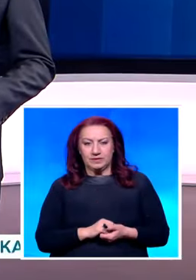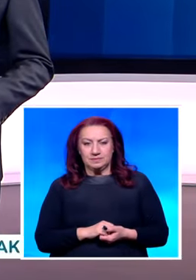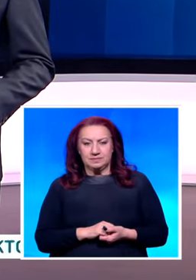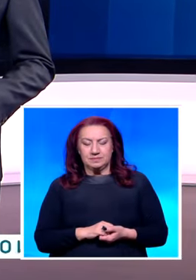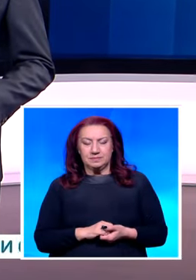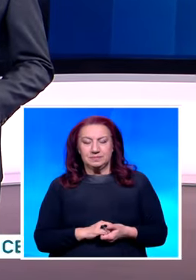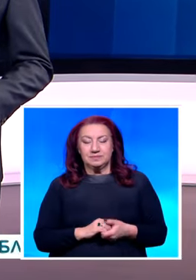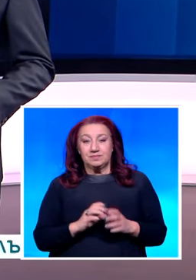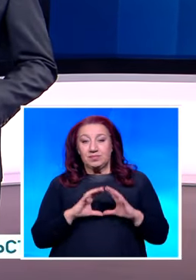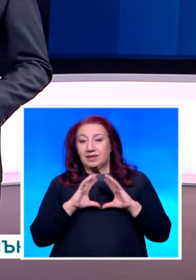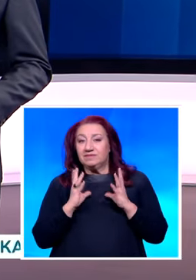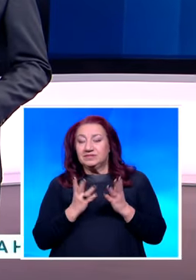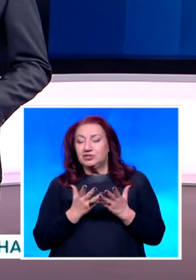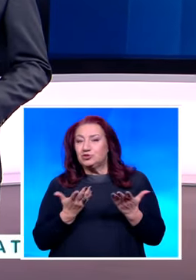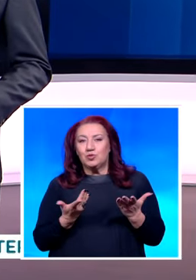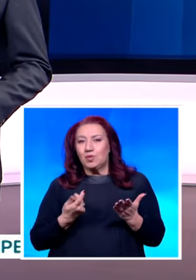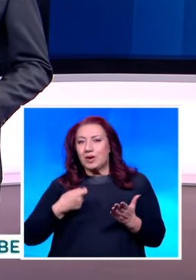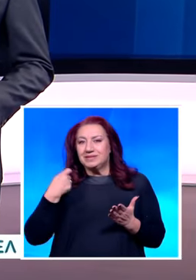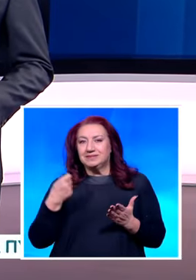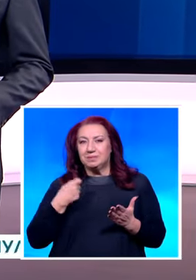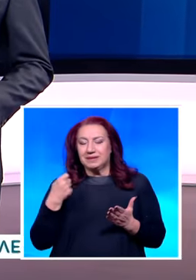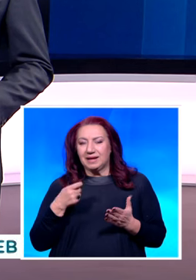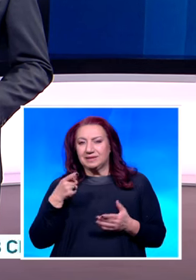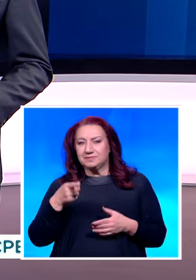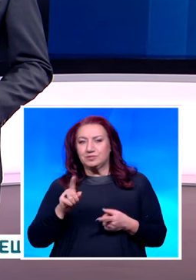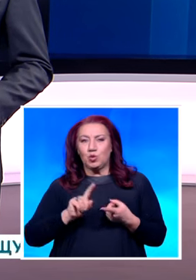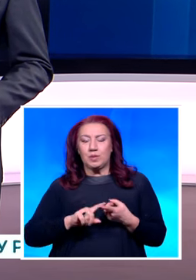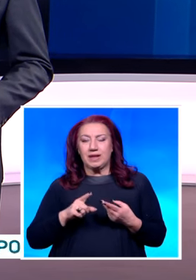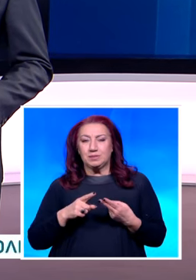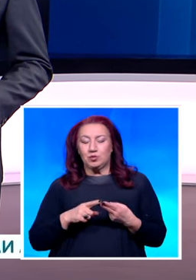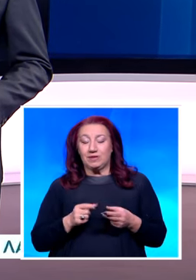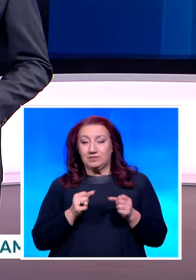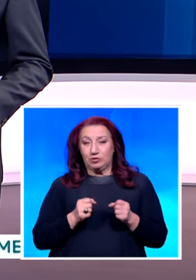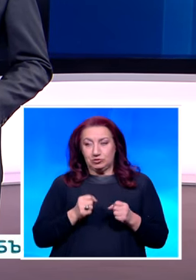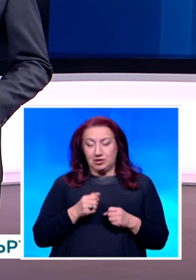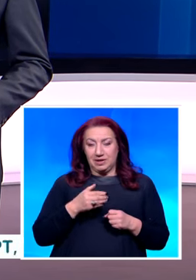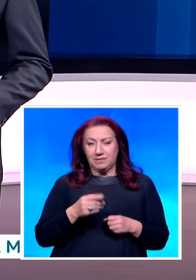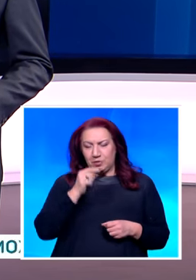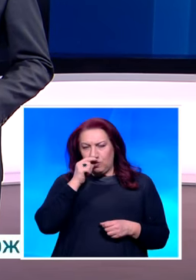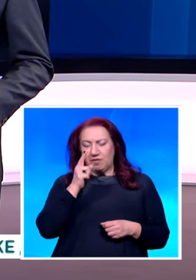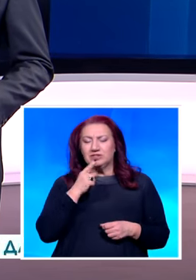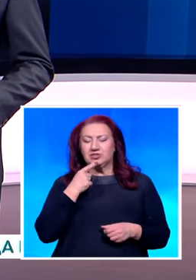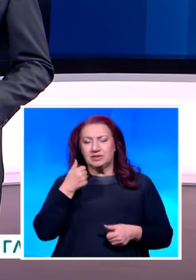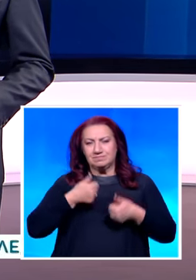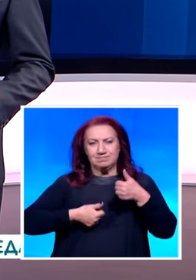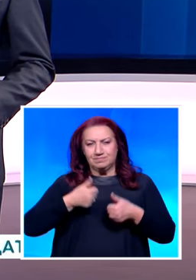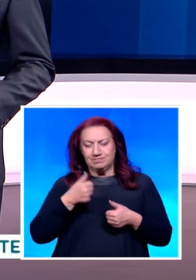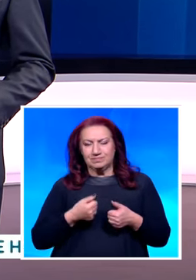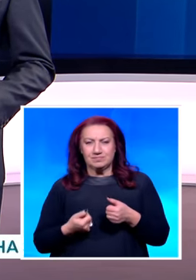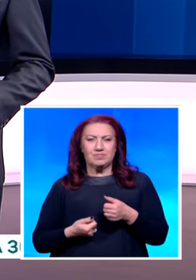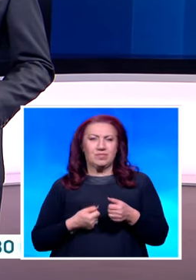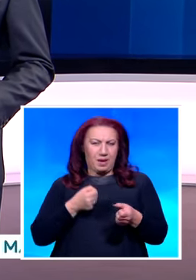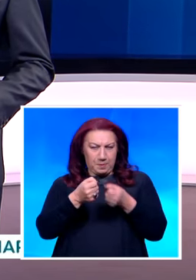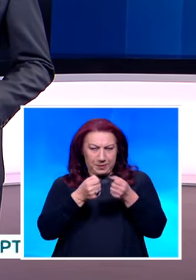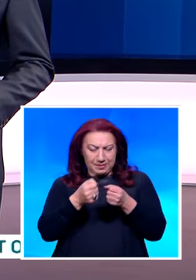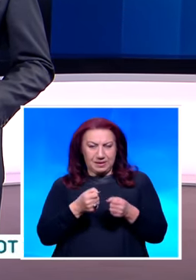Всичко е изпитание. Думите са на Кобрат Пулев, който е изправен пред най-чаканата, но и най-отговорна битка в своята кариера. Тази срещу Махмуд Чар, която